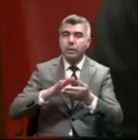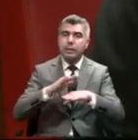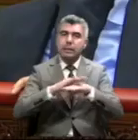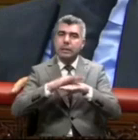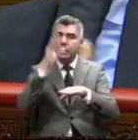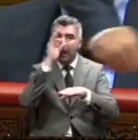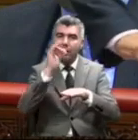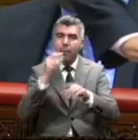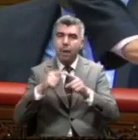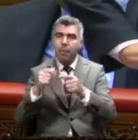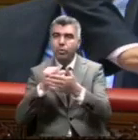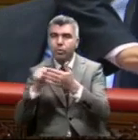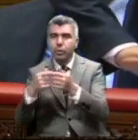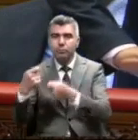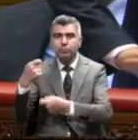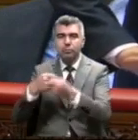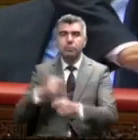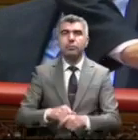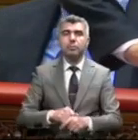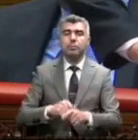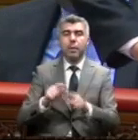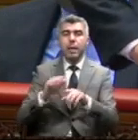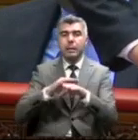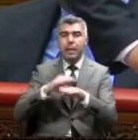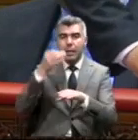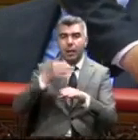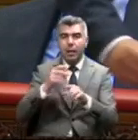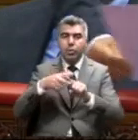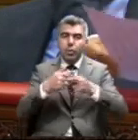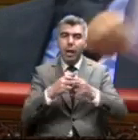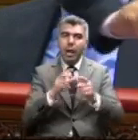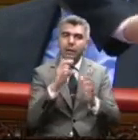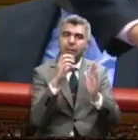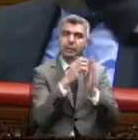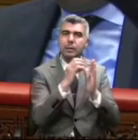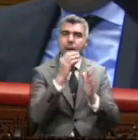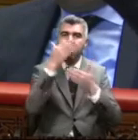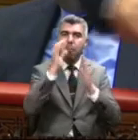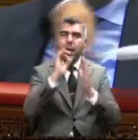الواردات وضع سياسه تثمين وتعزيز صلح في المغرب